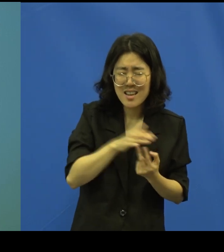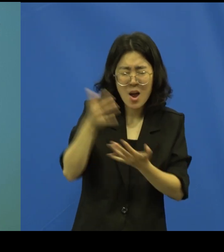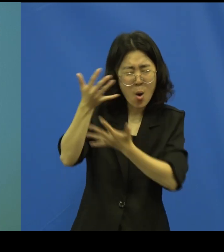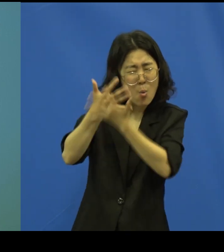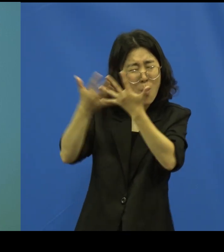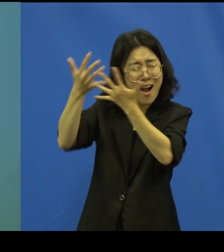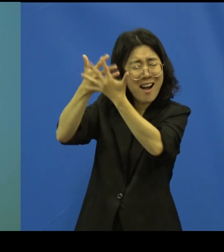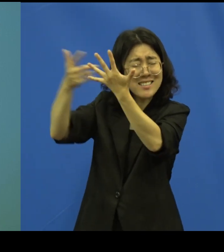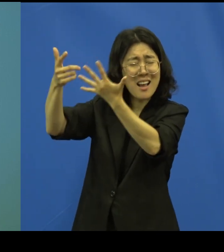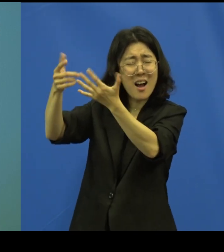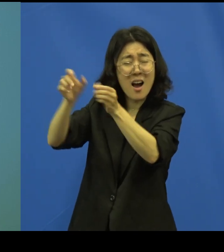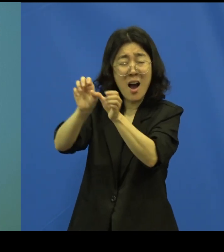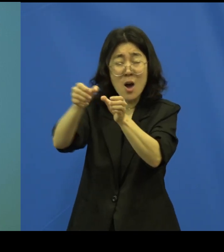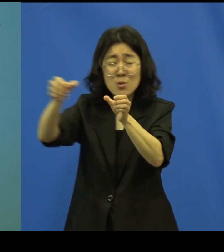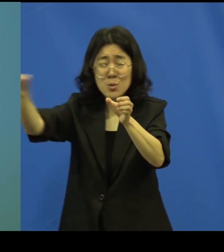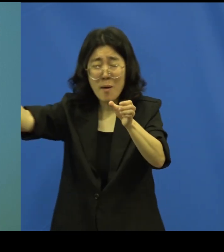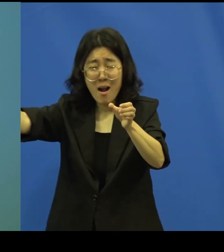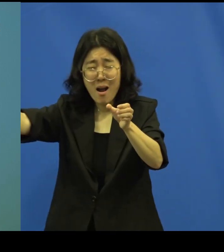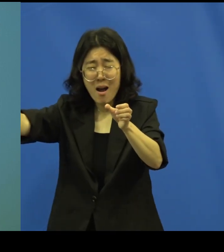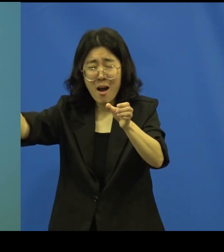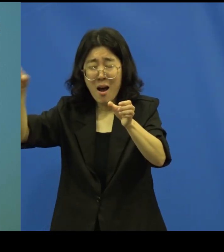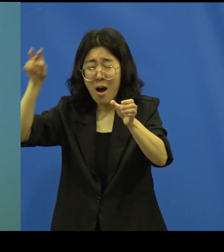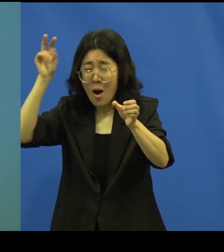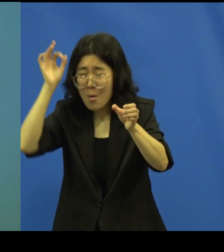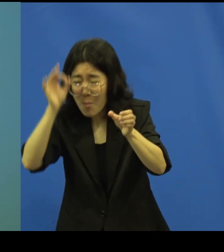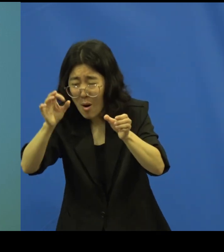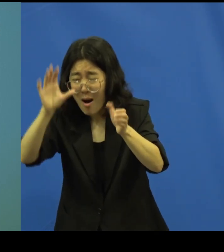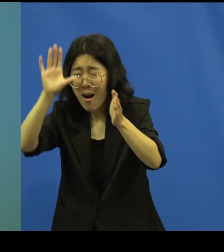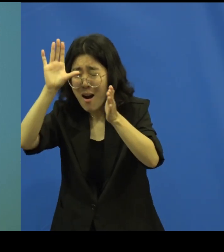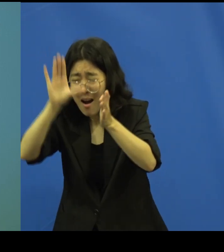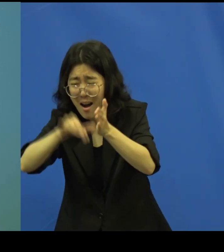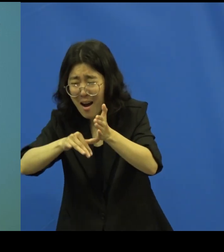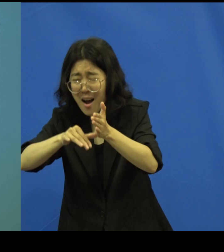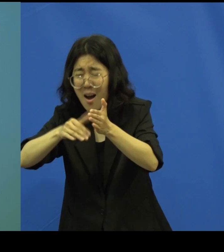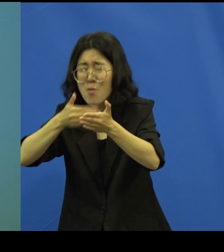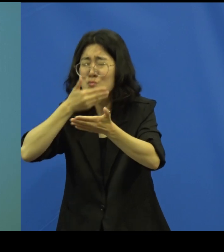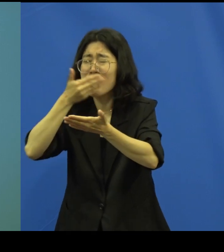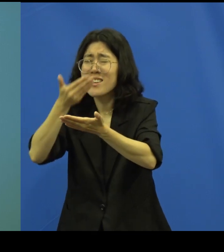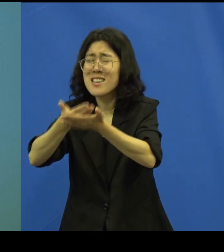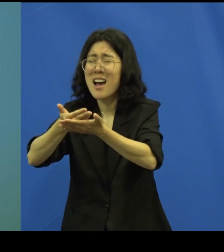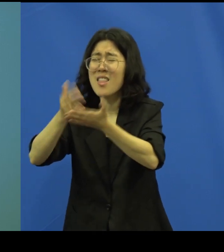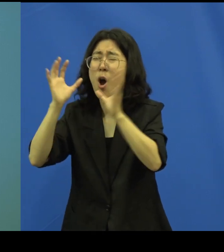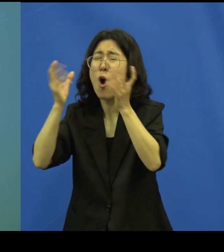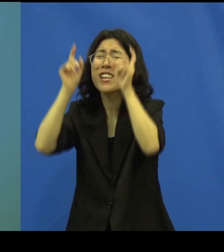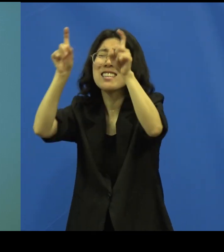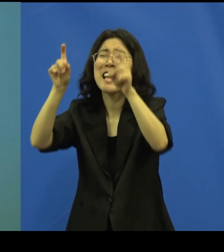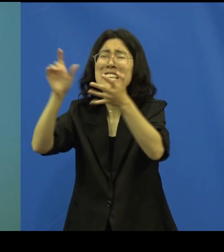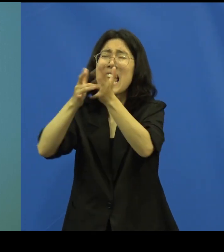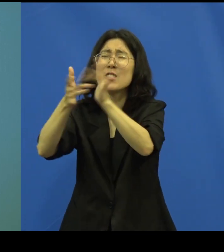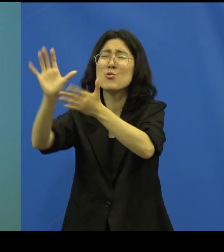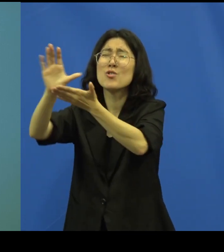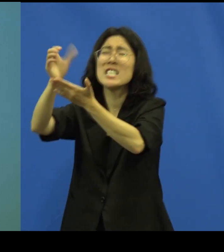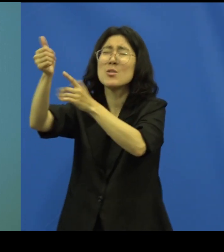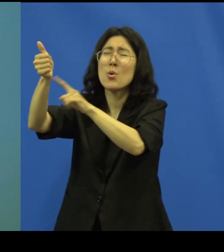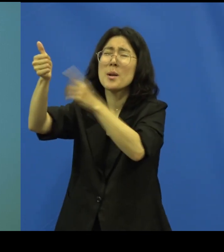그 인을 깨자 보여진 보좌에 앉으신 어린 양 예수 그리스도,